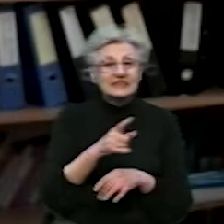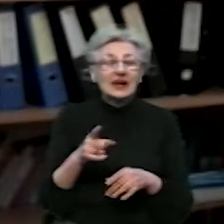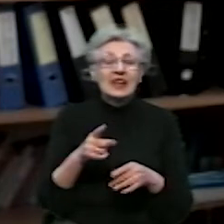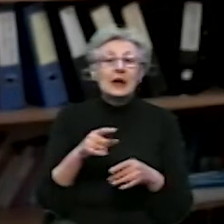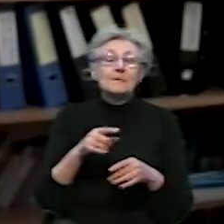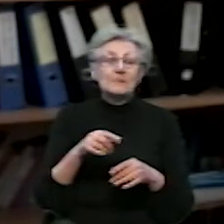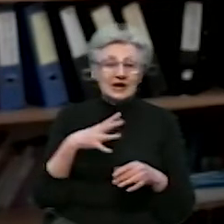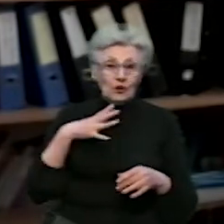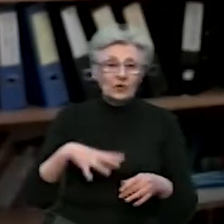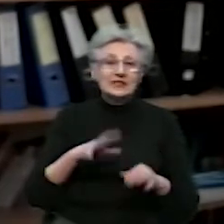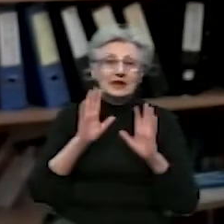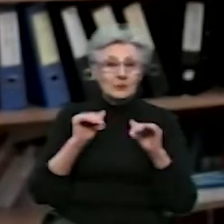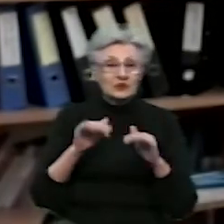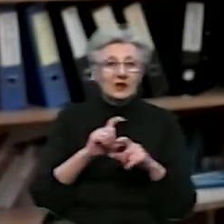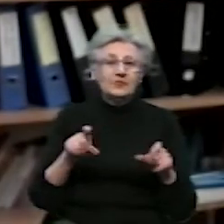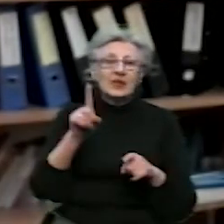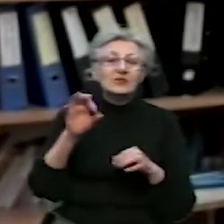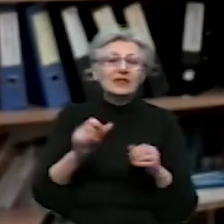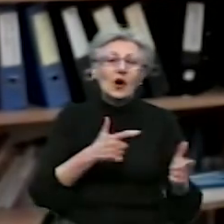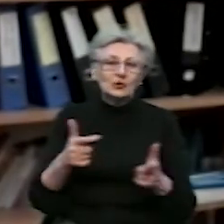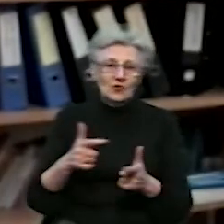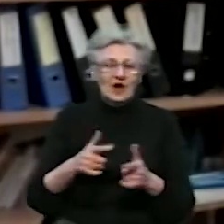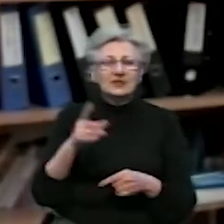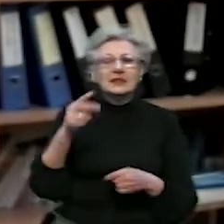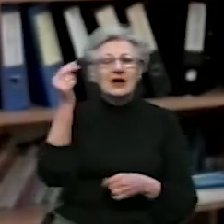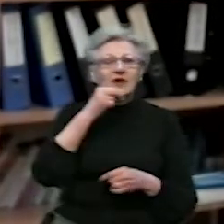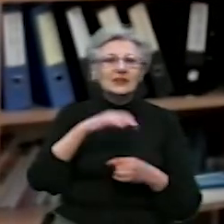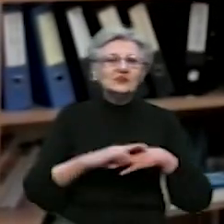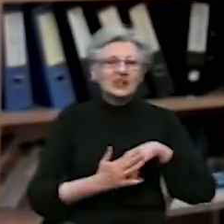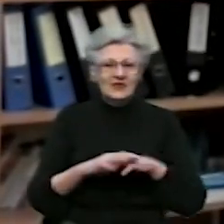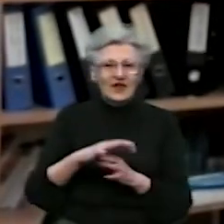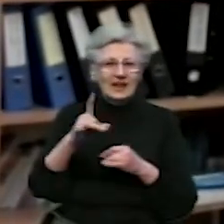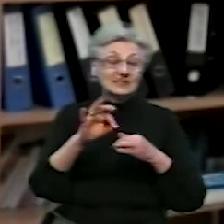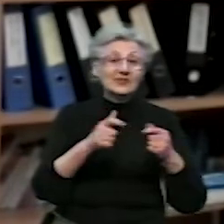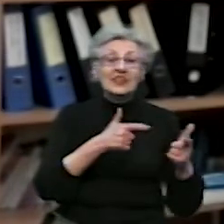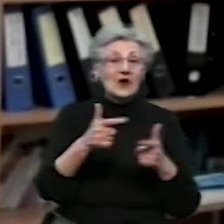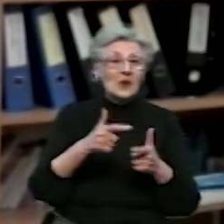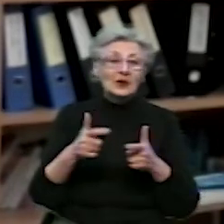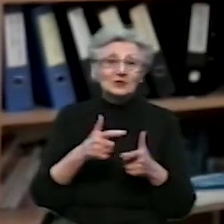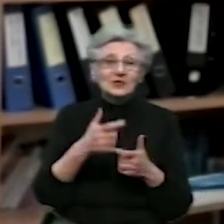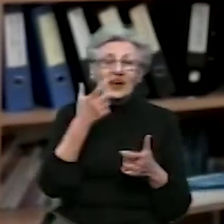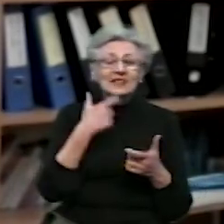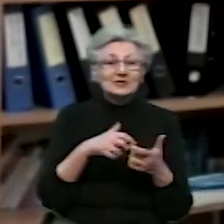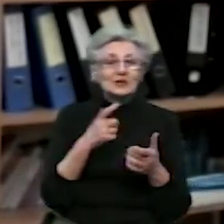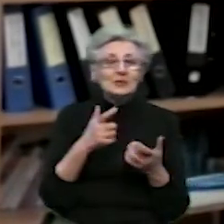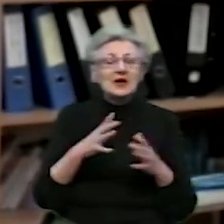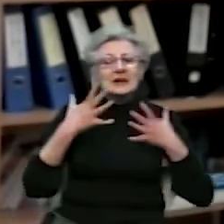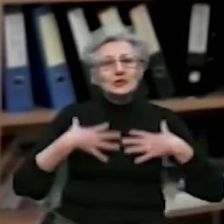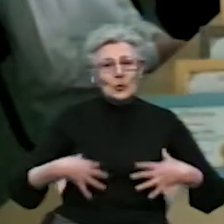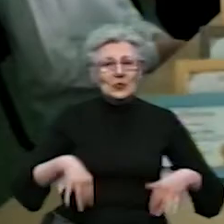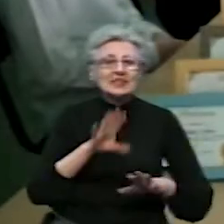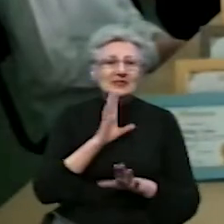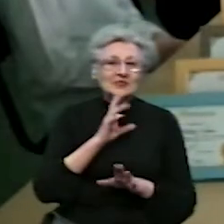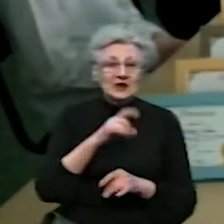прощатися зі школою. Вони готувалися, вони вчили вальс, вони готували собі сукні, дівчатка, хлопці